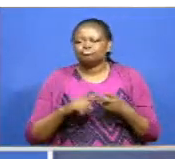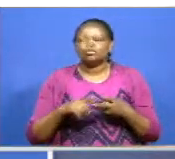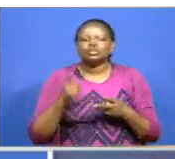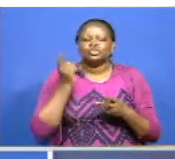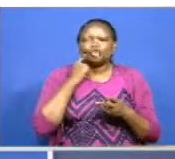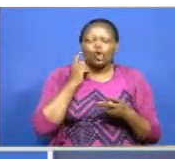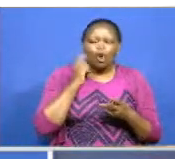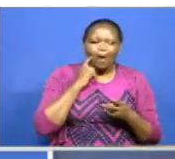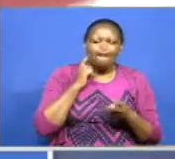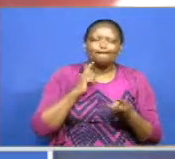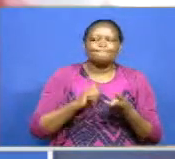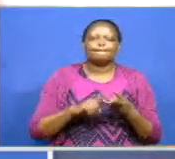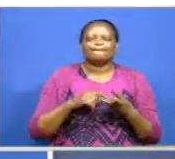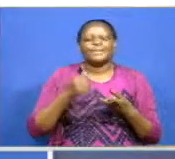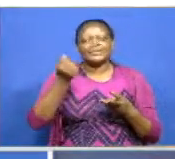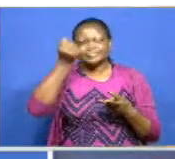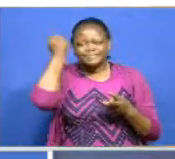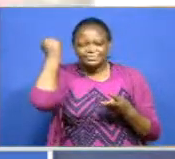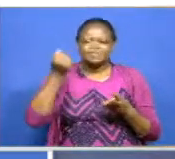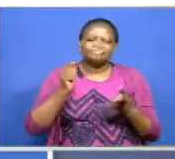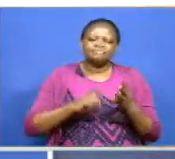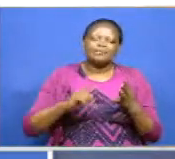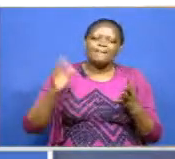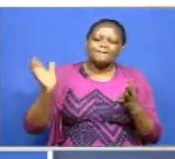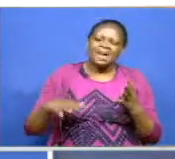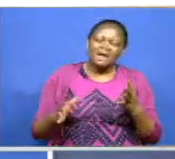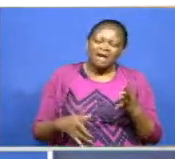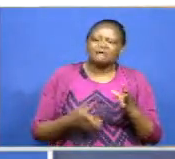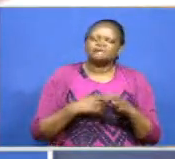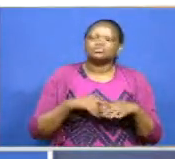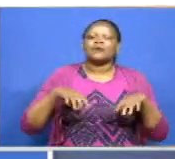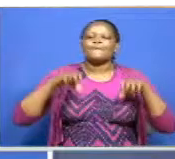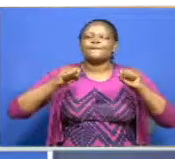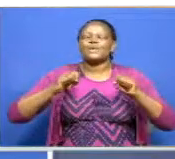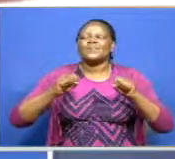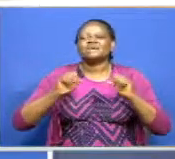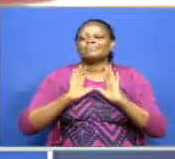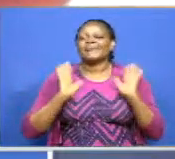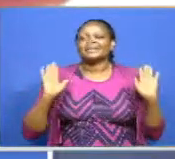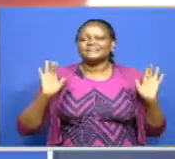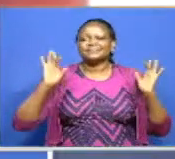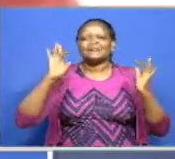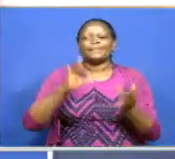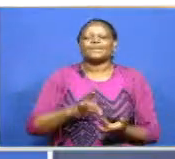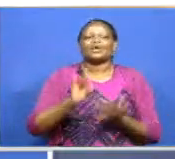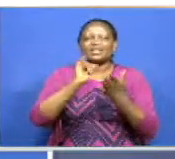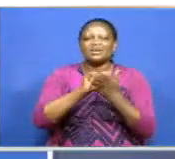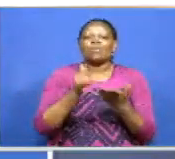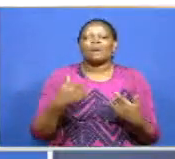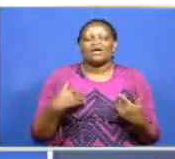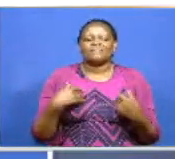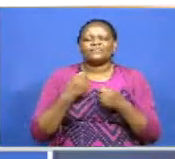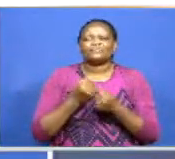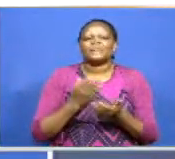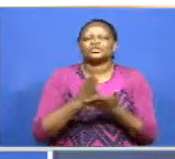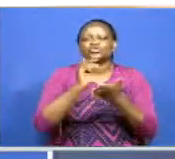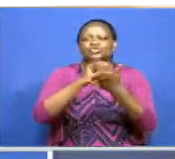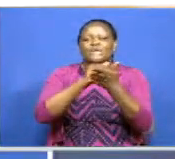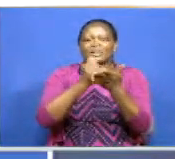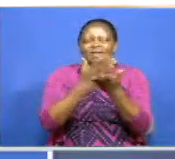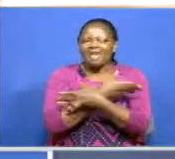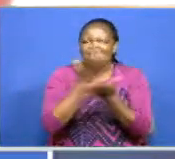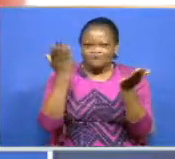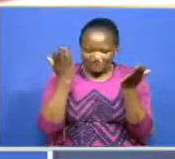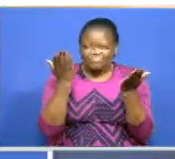awe ni wa kinyosi ama makanga, awe ni wa bodaboda, that is the priority we have to make sure that